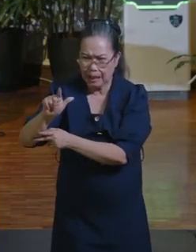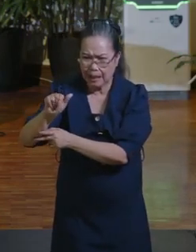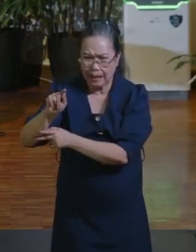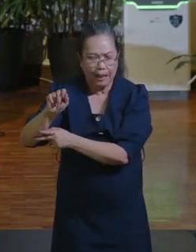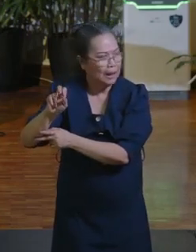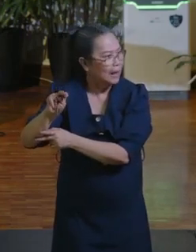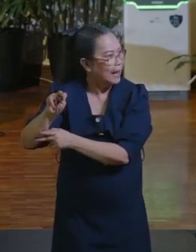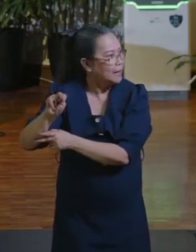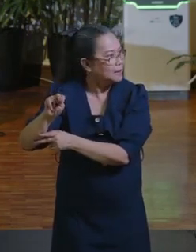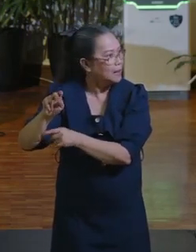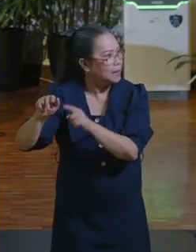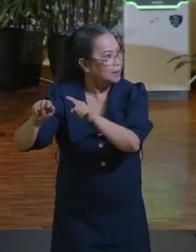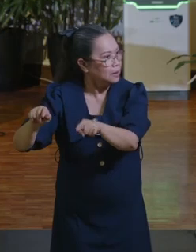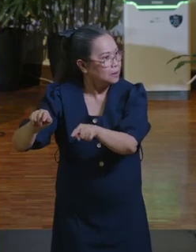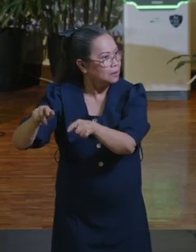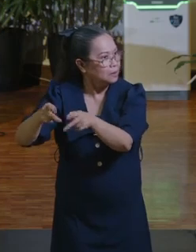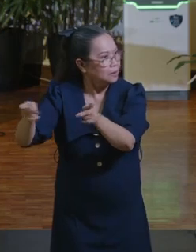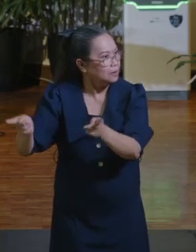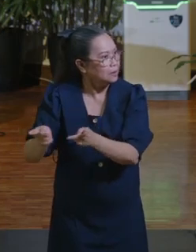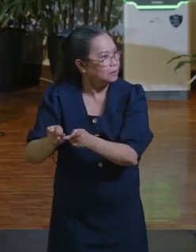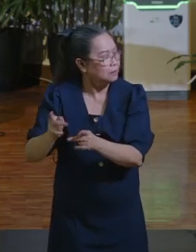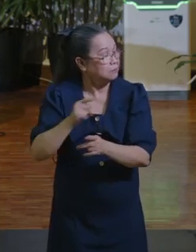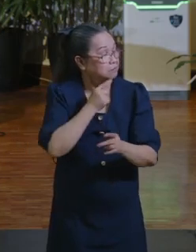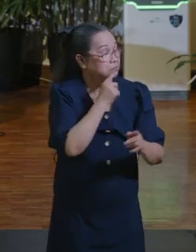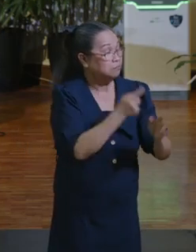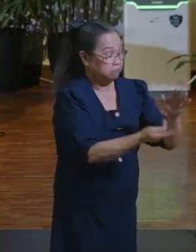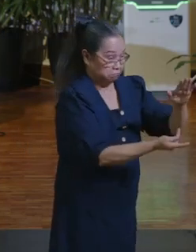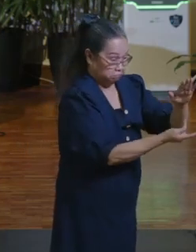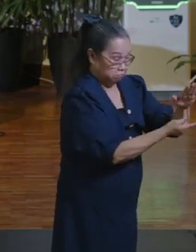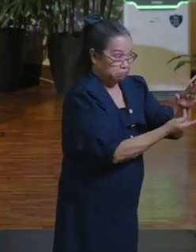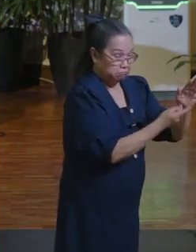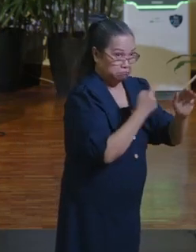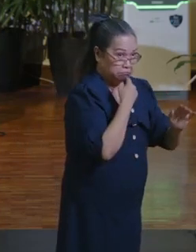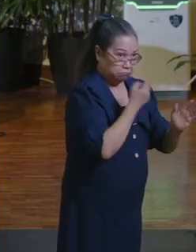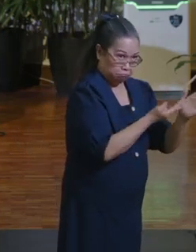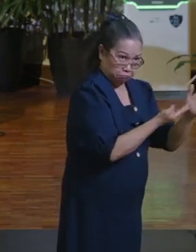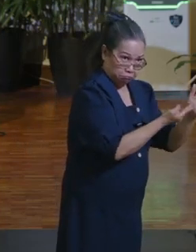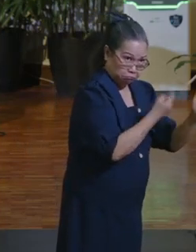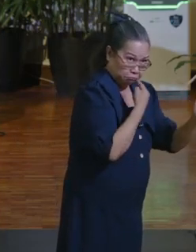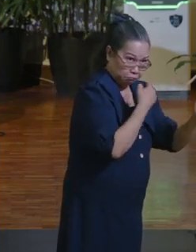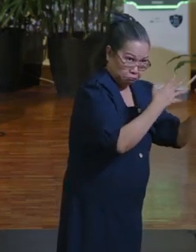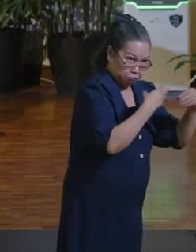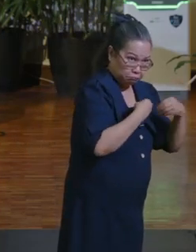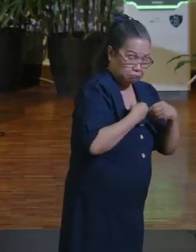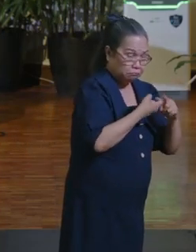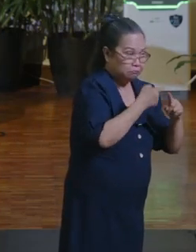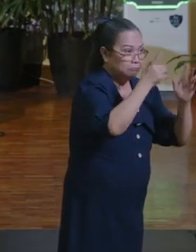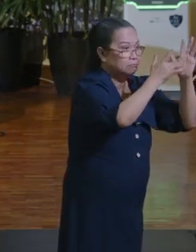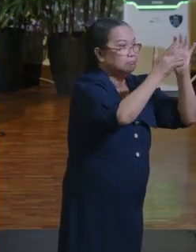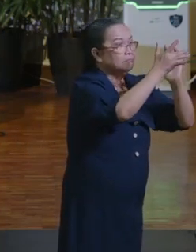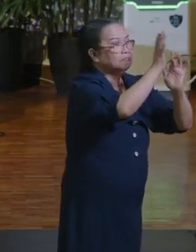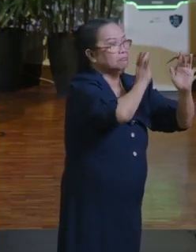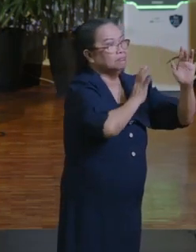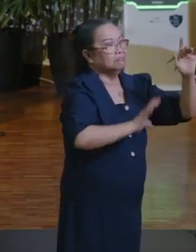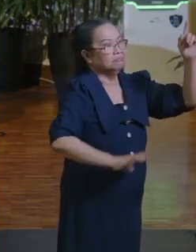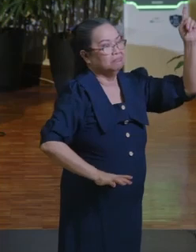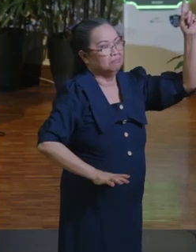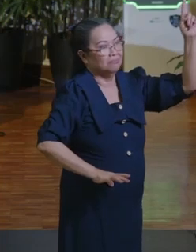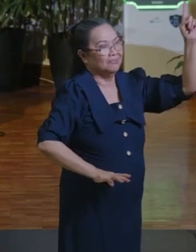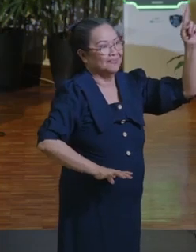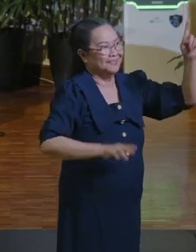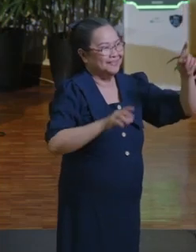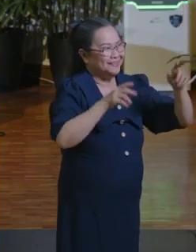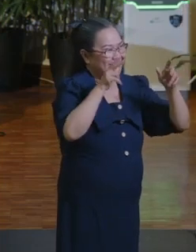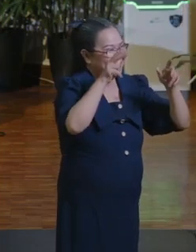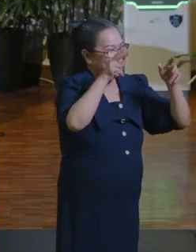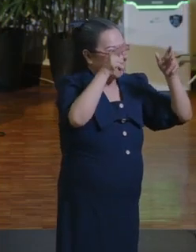siya ay nakatanggap ng mensaheng ito magmula sa Panginoong Jesus mismo.